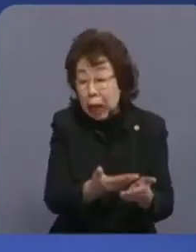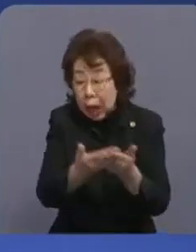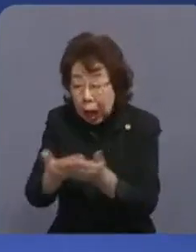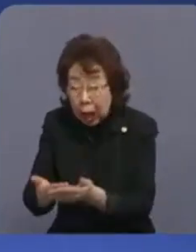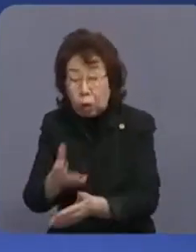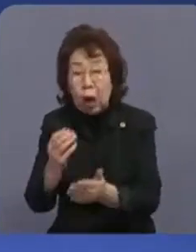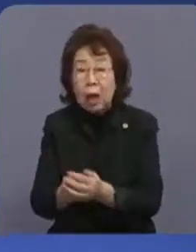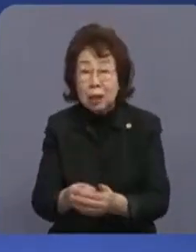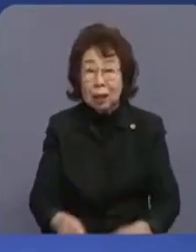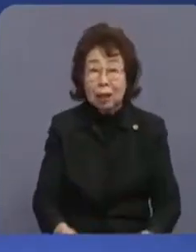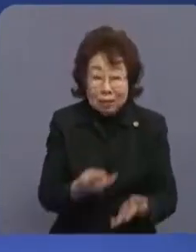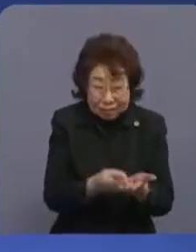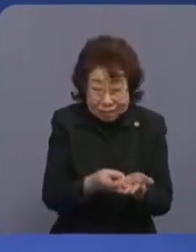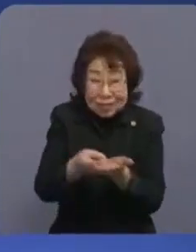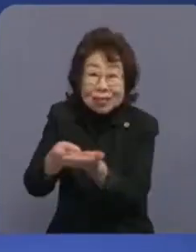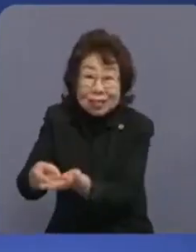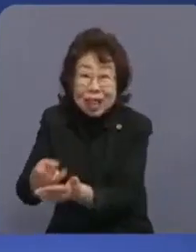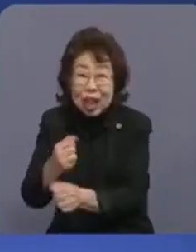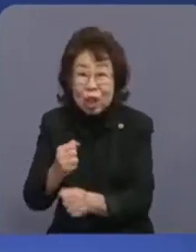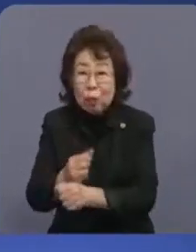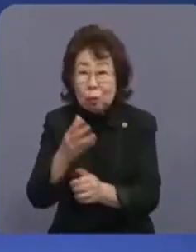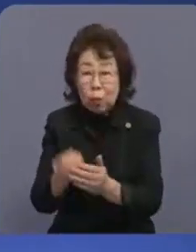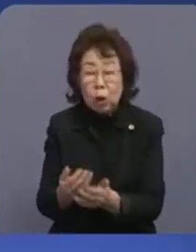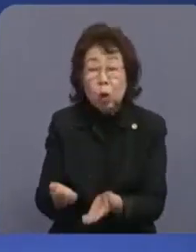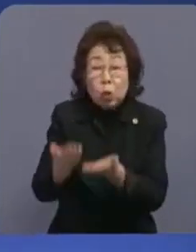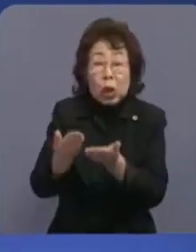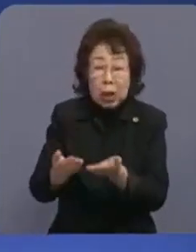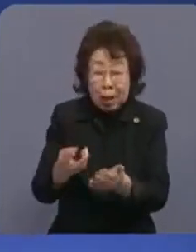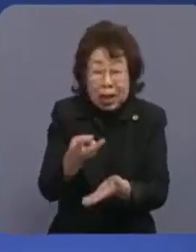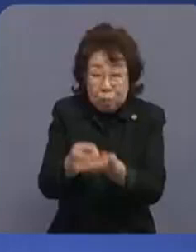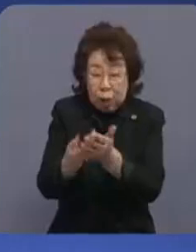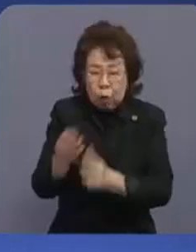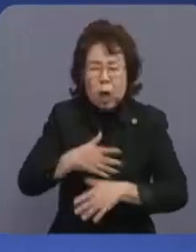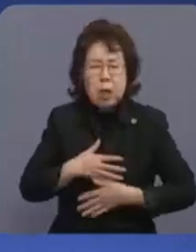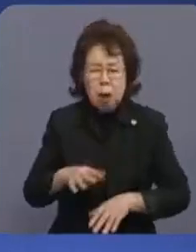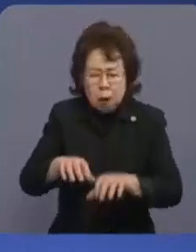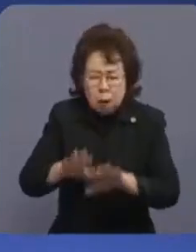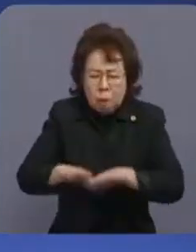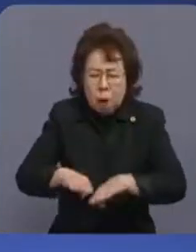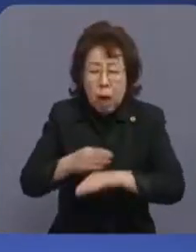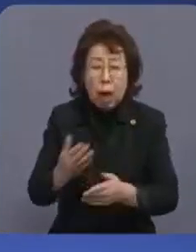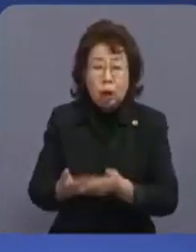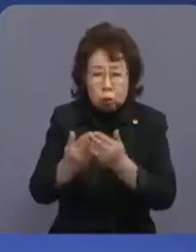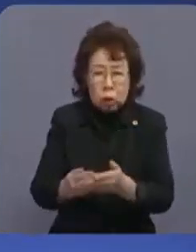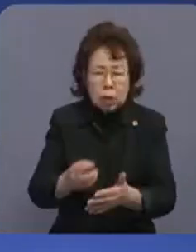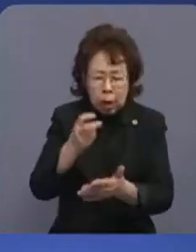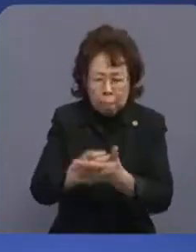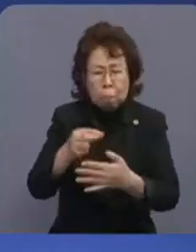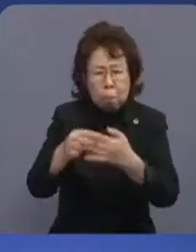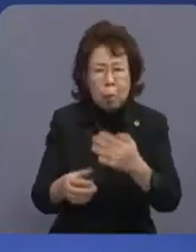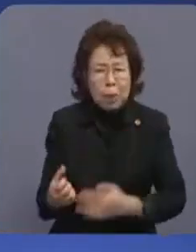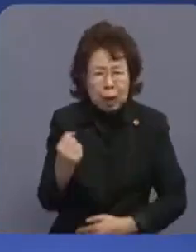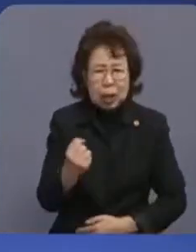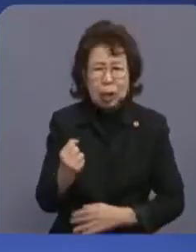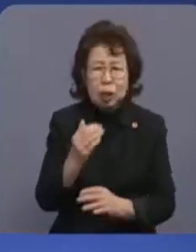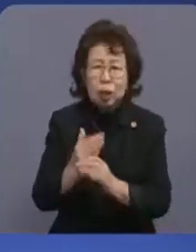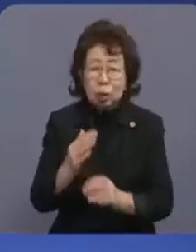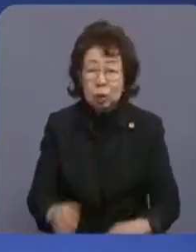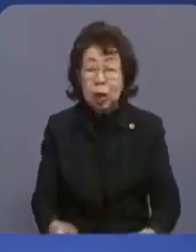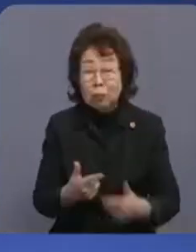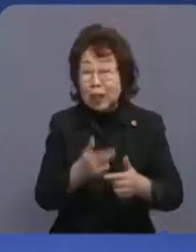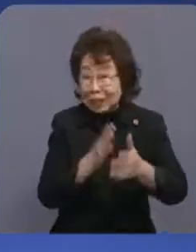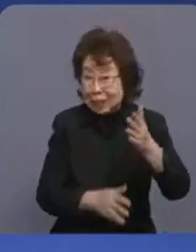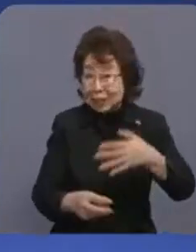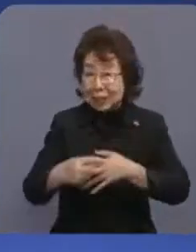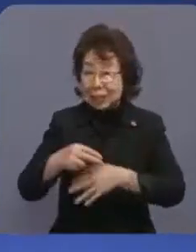카트 이제 스트레처 카트라고 부르는데 거기 위해서 심폐소생 수를 제공한다 이런 지침을 세운 걸로 알려졌습니다 부산시와